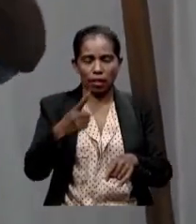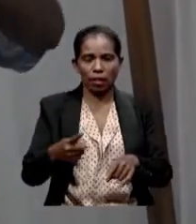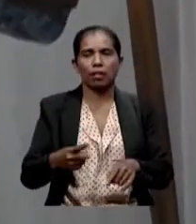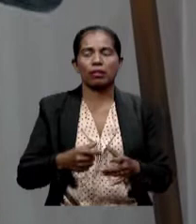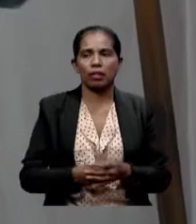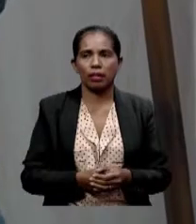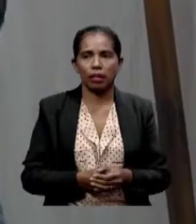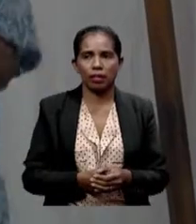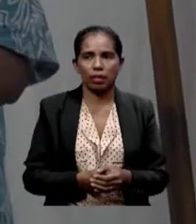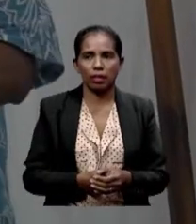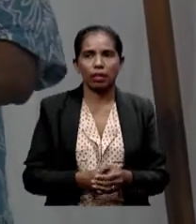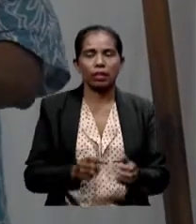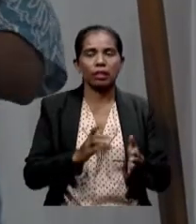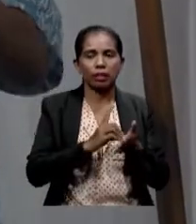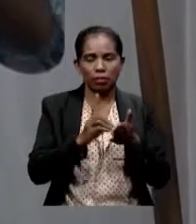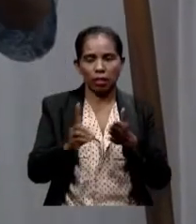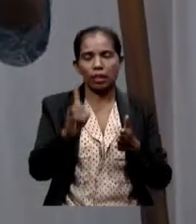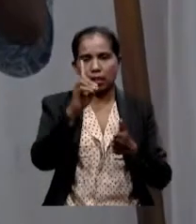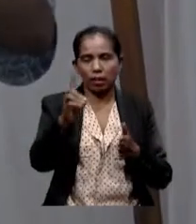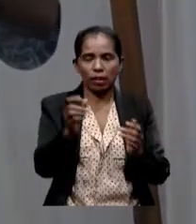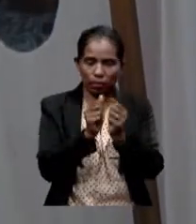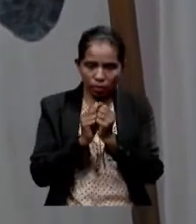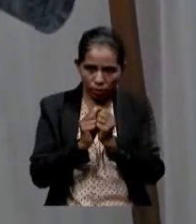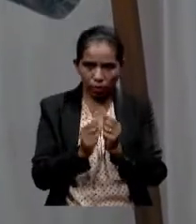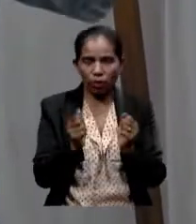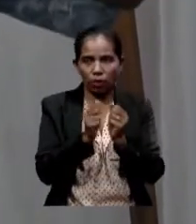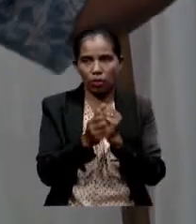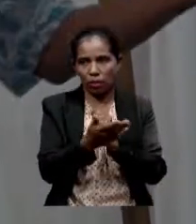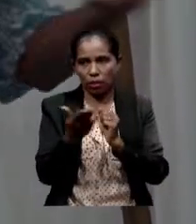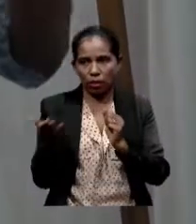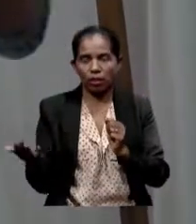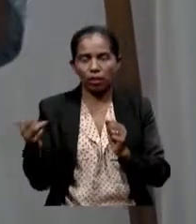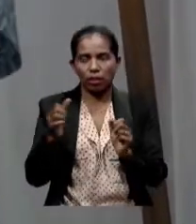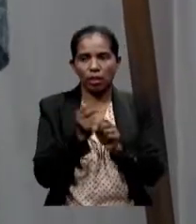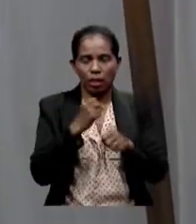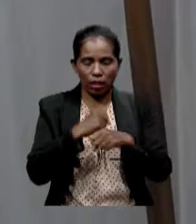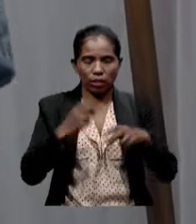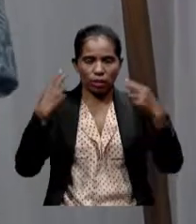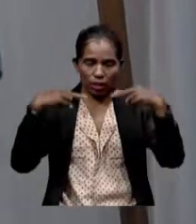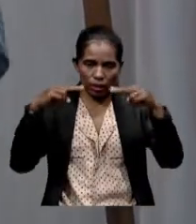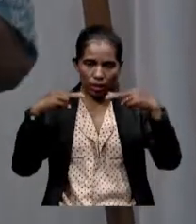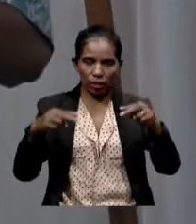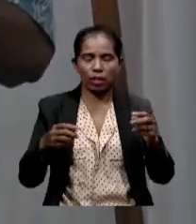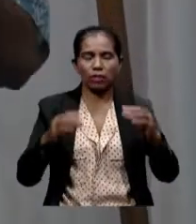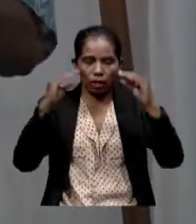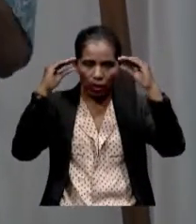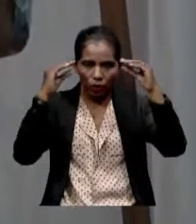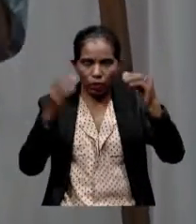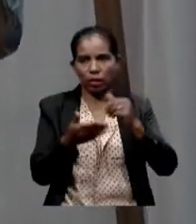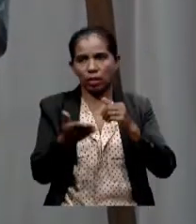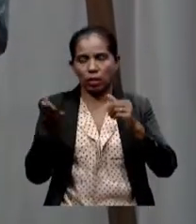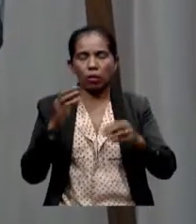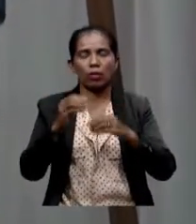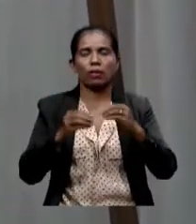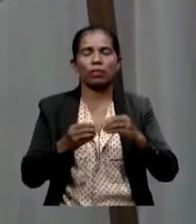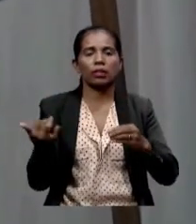semana ia seha muto po ini. Ita seha lo sira tori ha ne i sira mai ha lori ini kon pasir ne esprensi ha